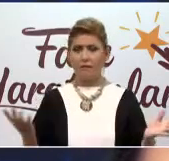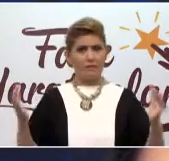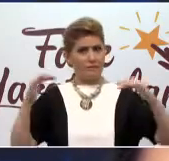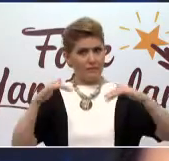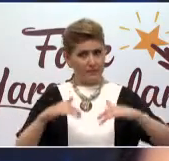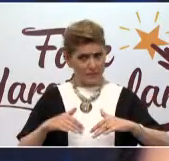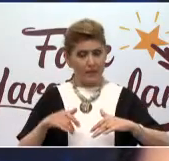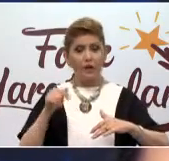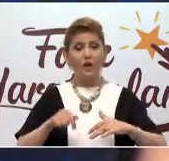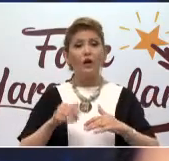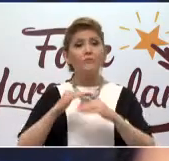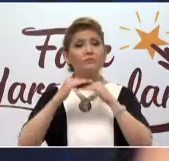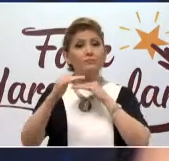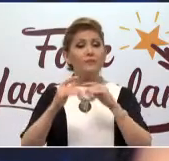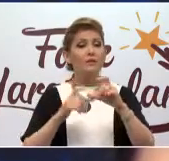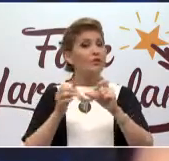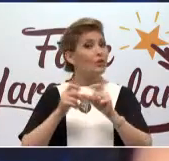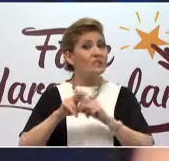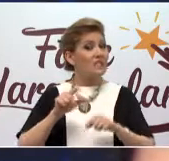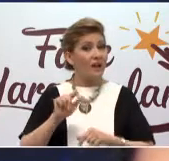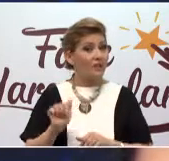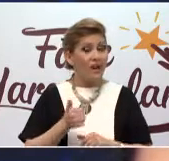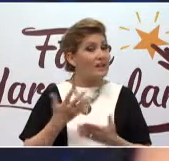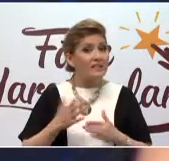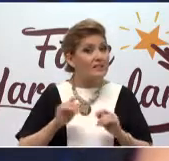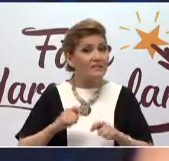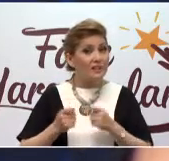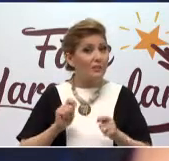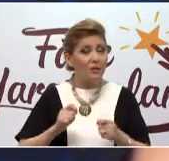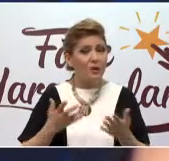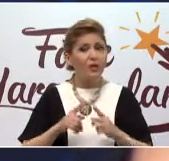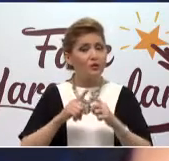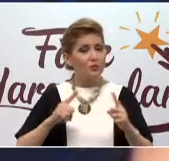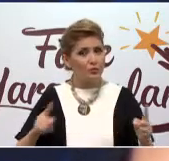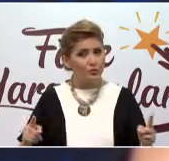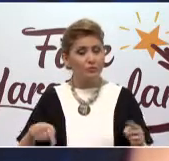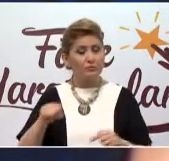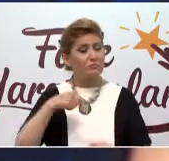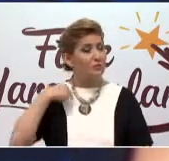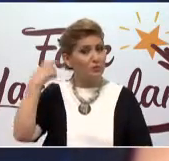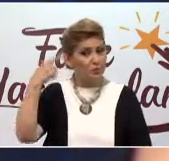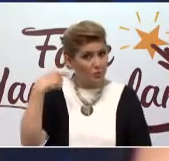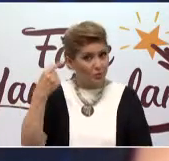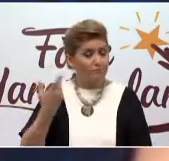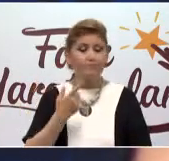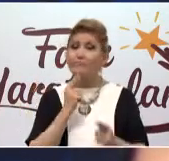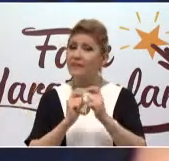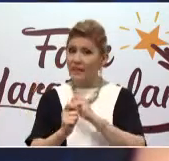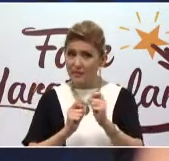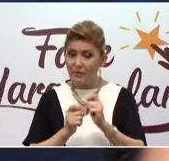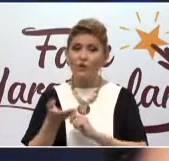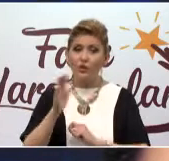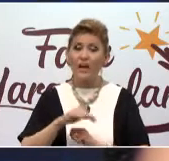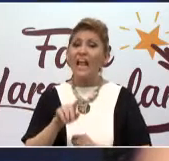geldik. Ve sosyal fayda adına nasıl bir çalışma yapabiliriz diye uzun süre düşündük, tartıştık ve sonunda